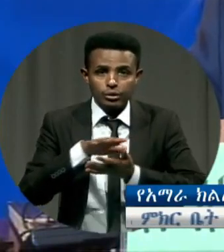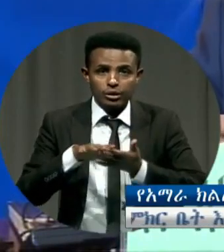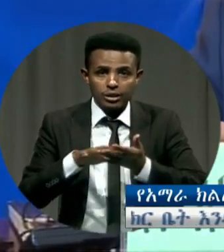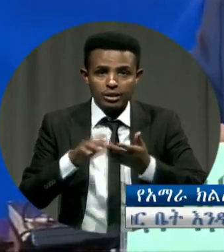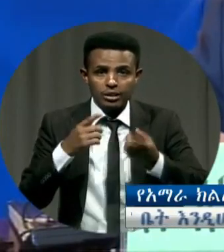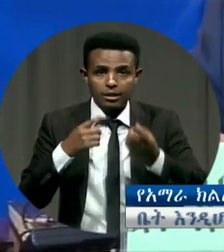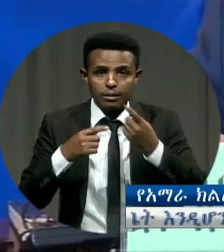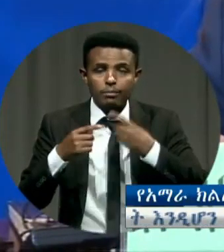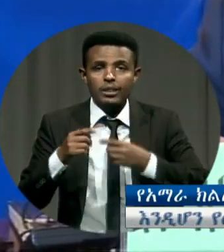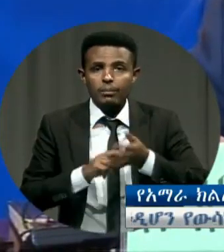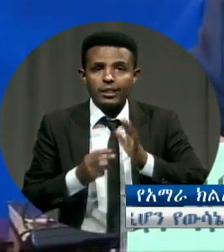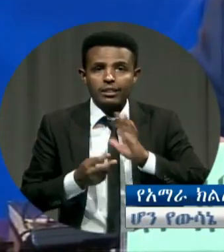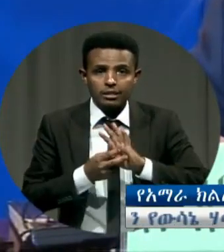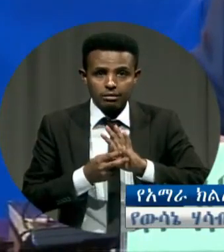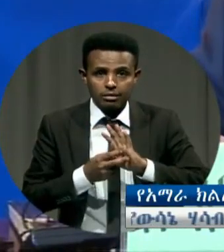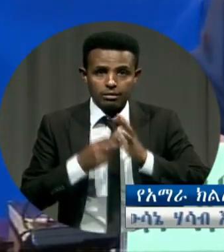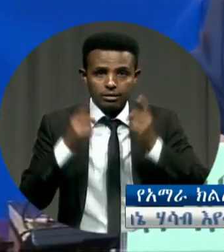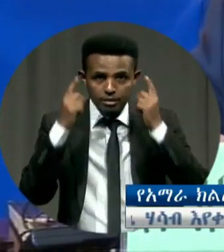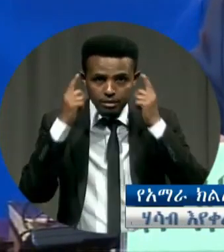መጋባትን ይቀንሳል የሚል አስተያየት አለኝ።